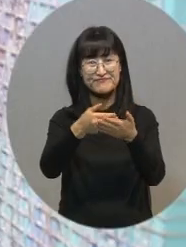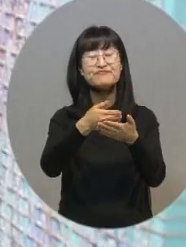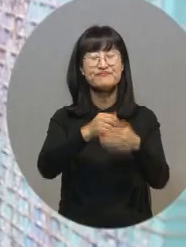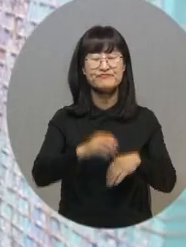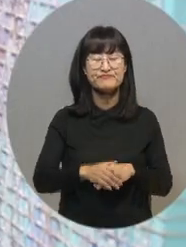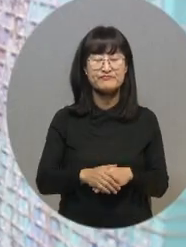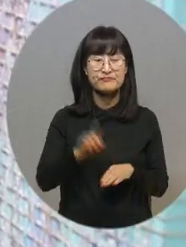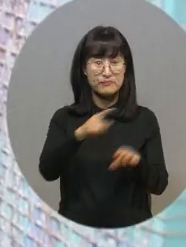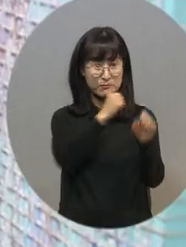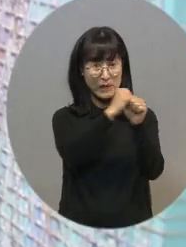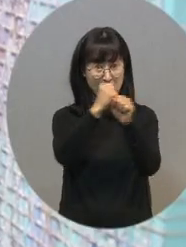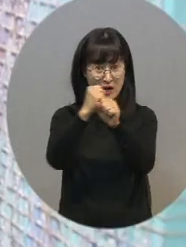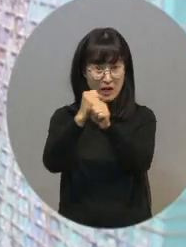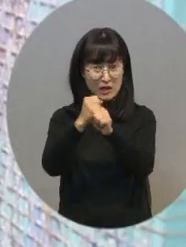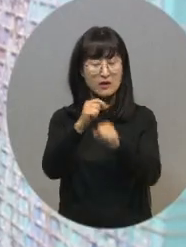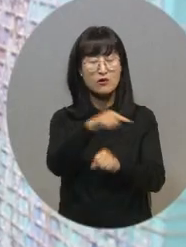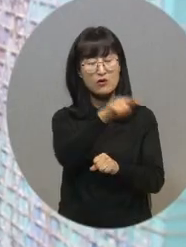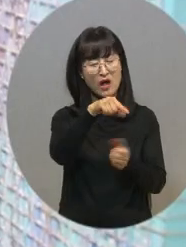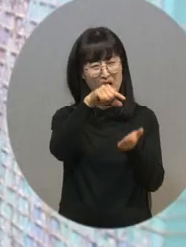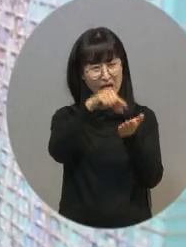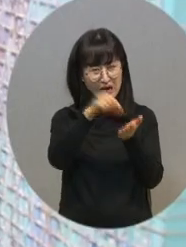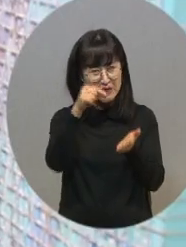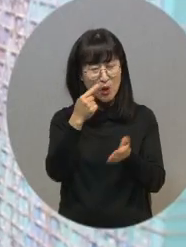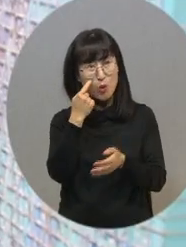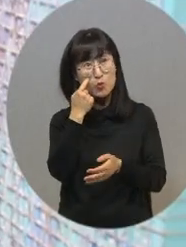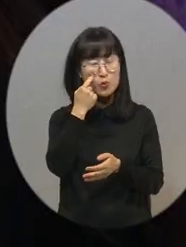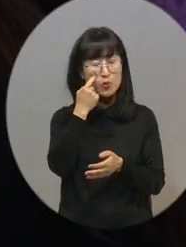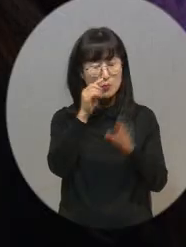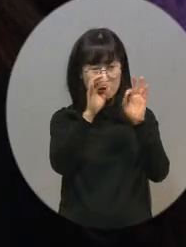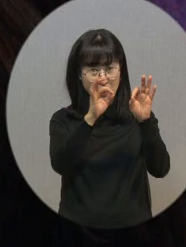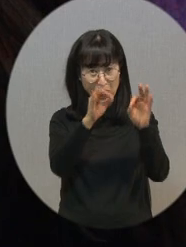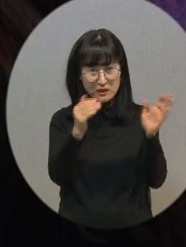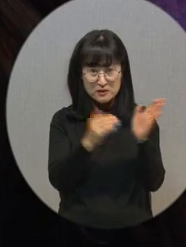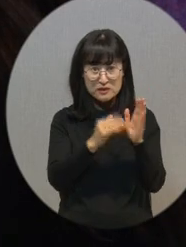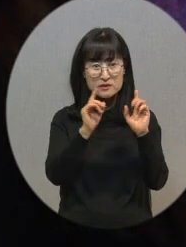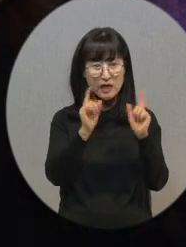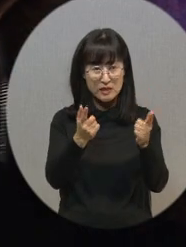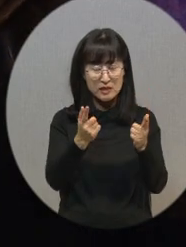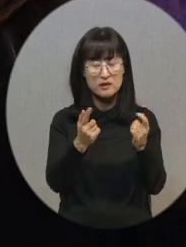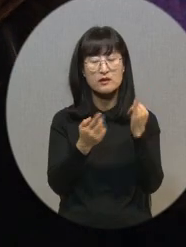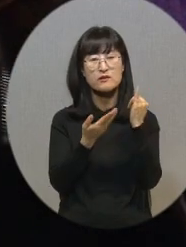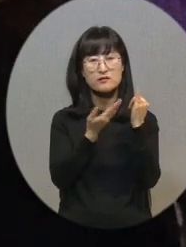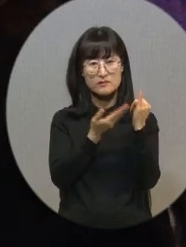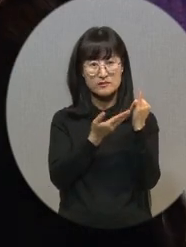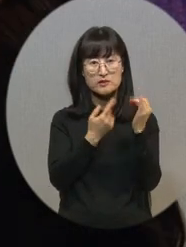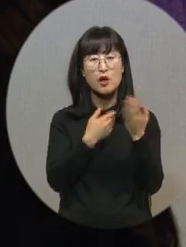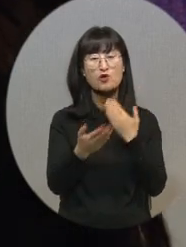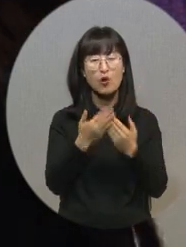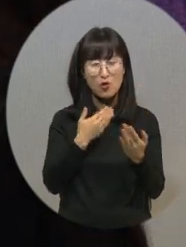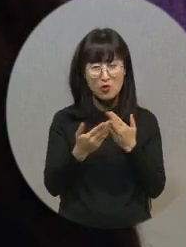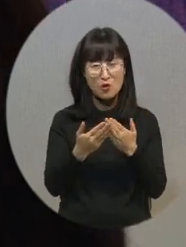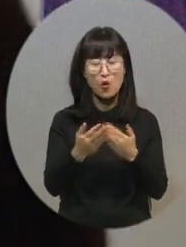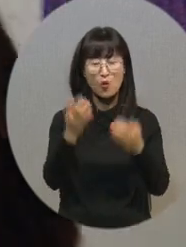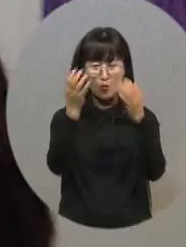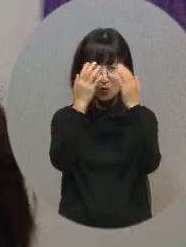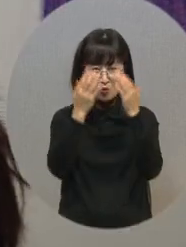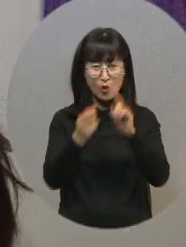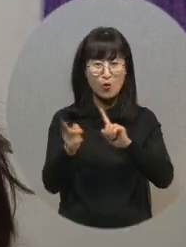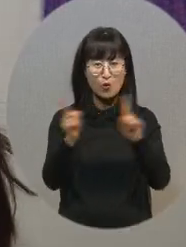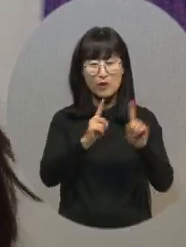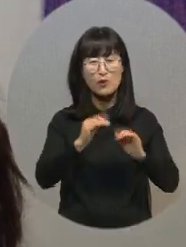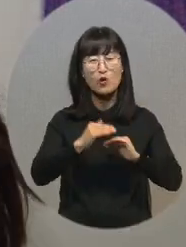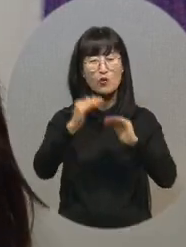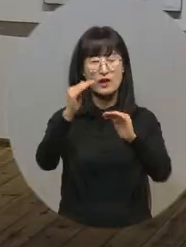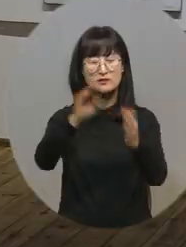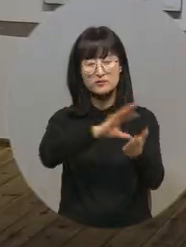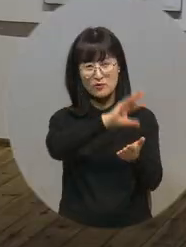이번 작품들은 단순한 시각적 표현이 아닌 그녀가 겪은 고통과 회복의 과정이